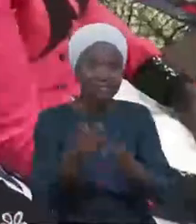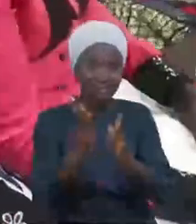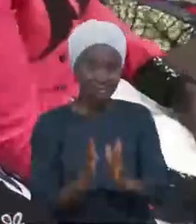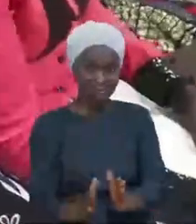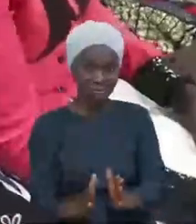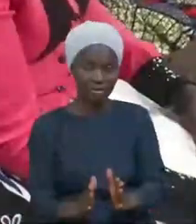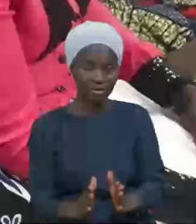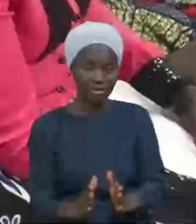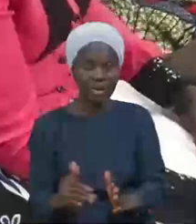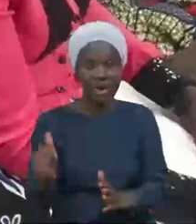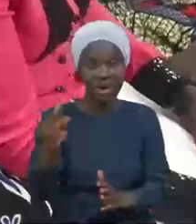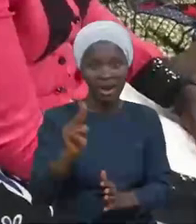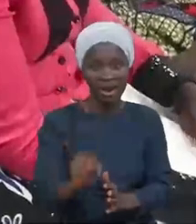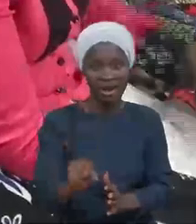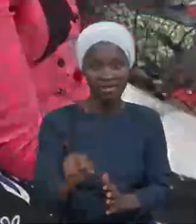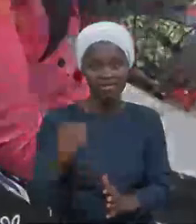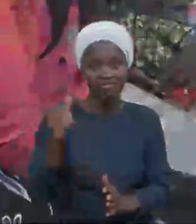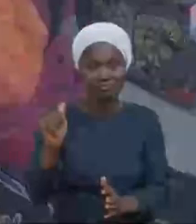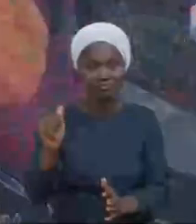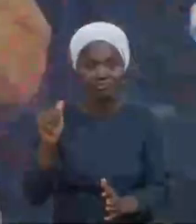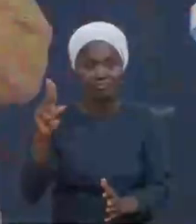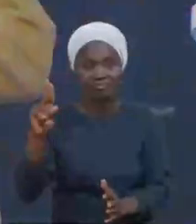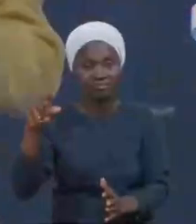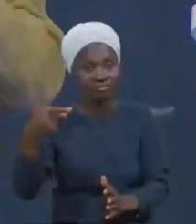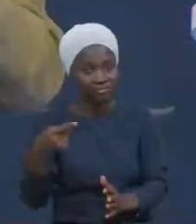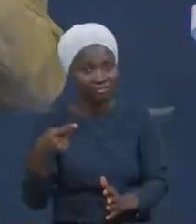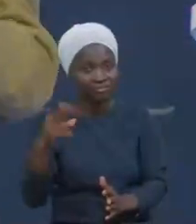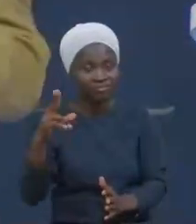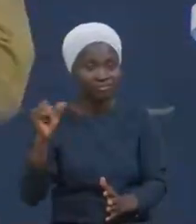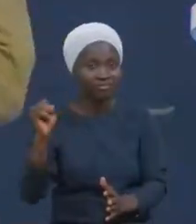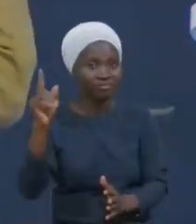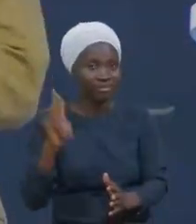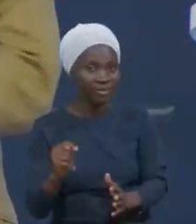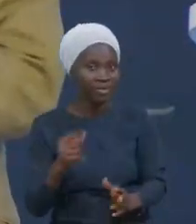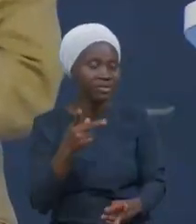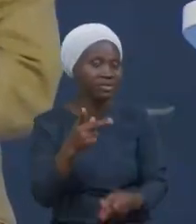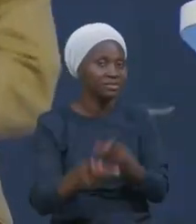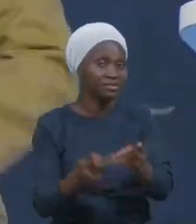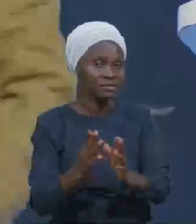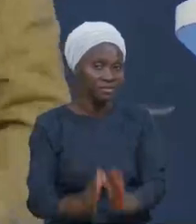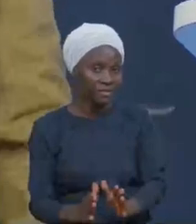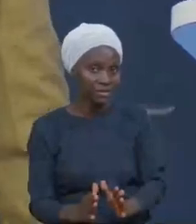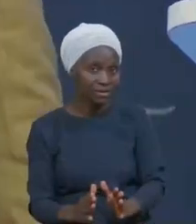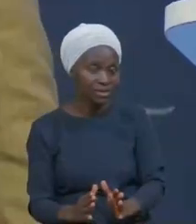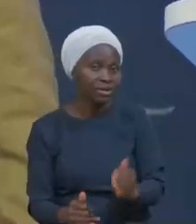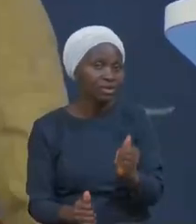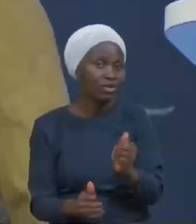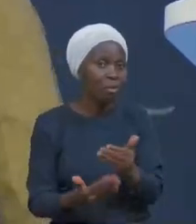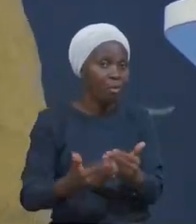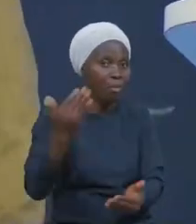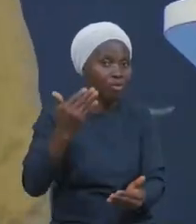un visiteur de renom, un visiteur de grand respect t'a dit